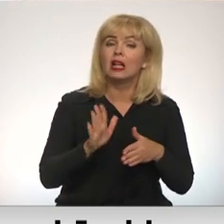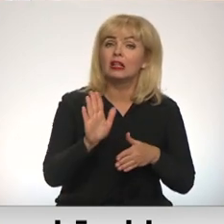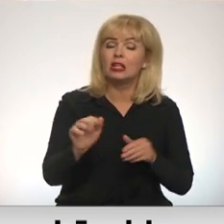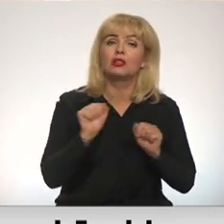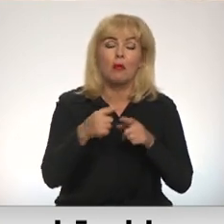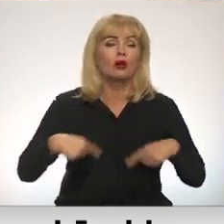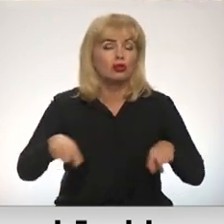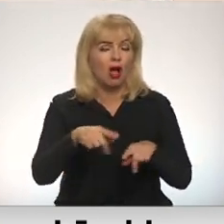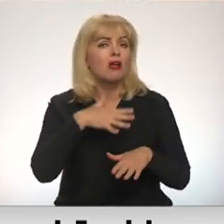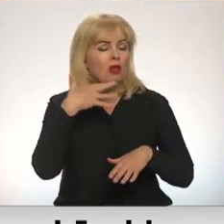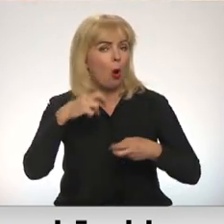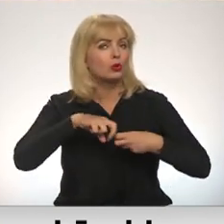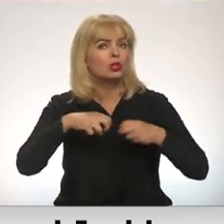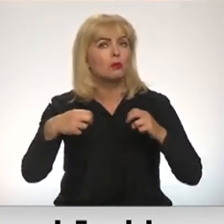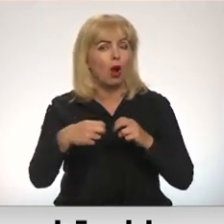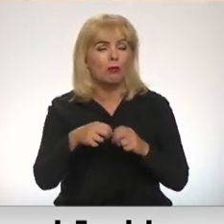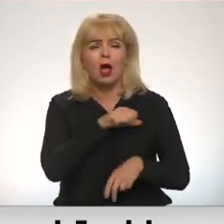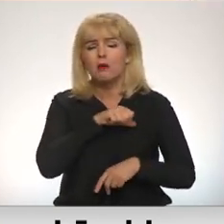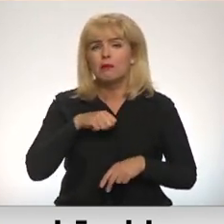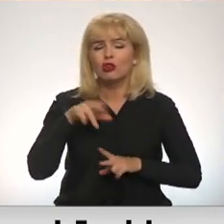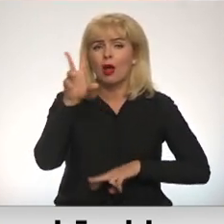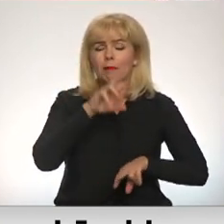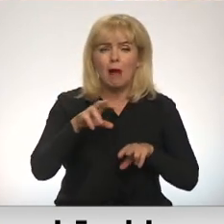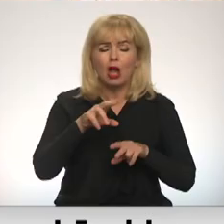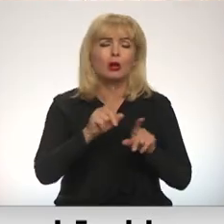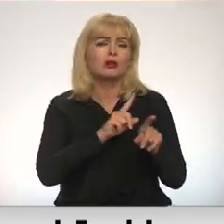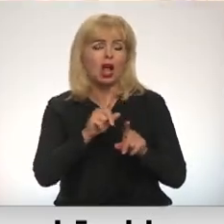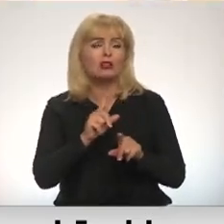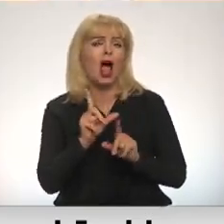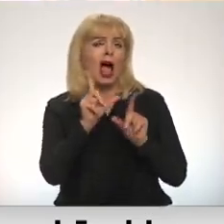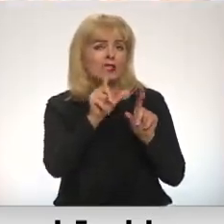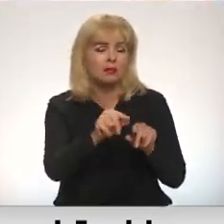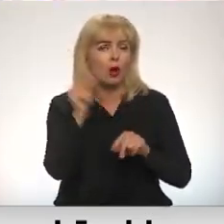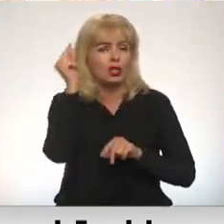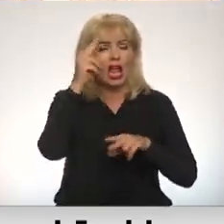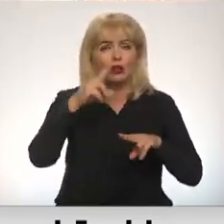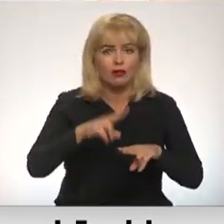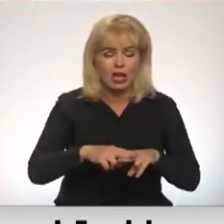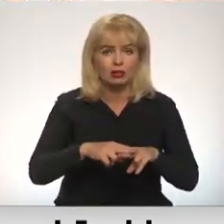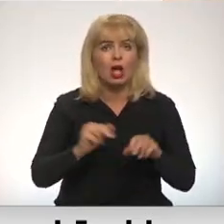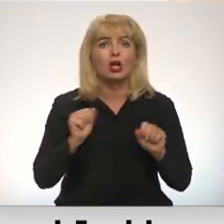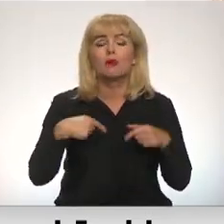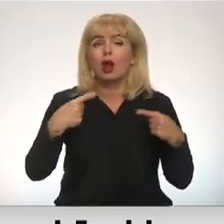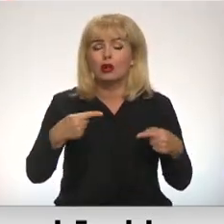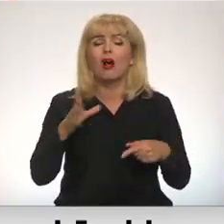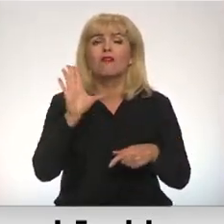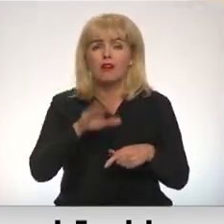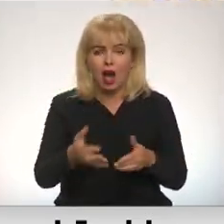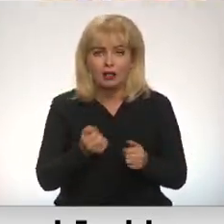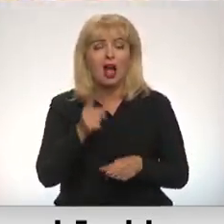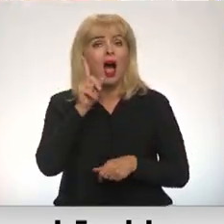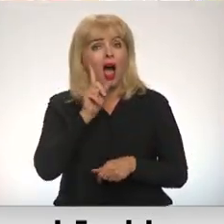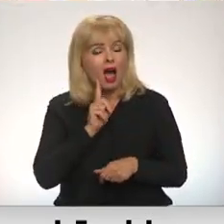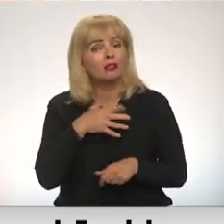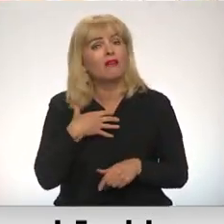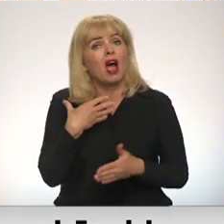ir šķēršļu pilns. Pašiem jāmeklē transports, lai nokļūtu uz treniņiem. Sporta ratiņkrēsli ir pieejami, taču, lai būtu ērti, nepieciešams